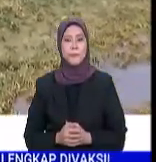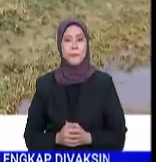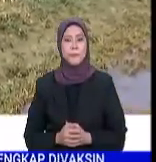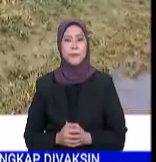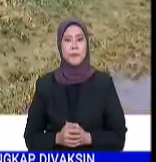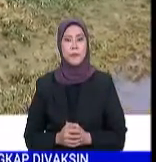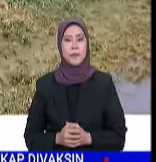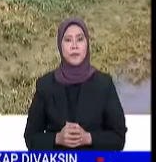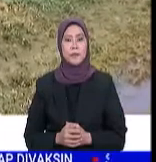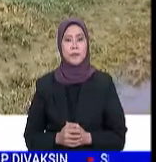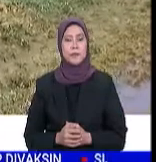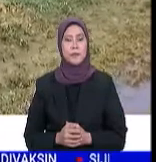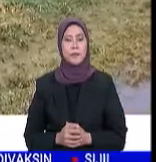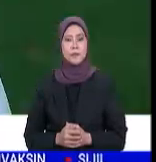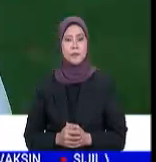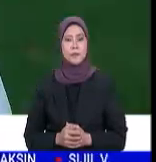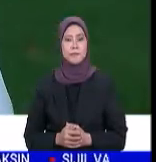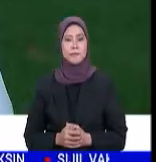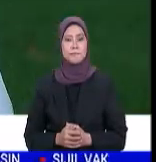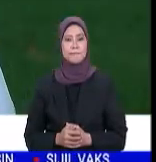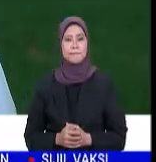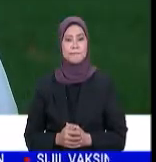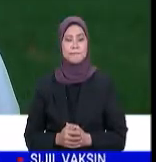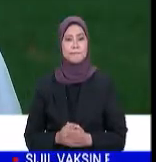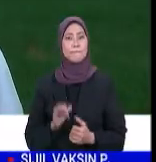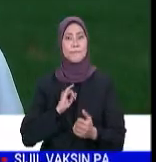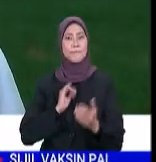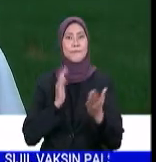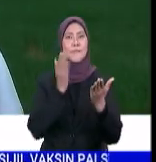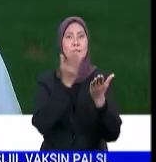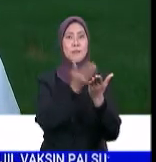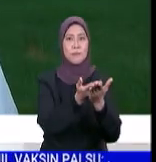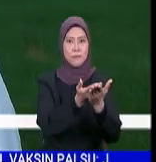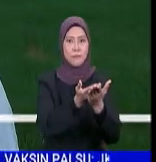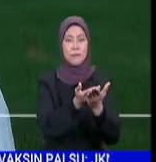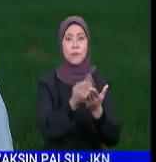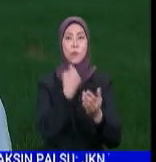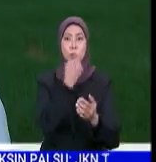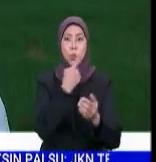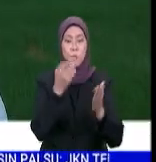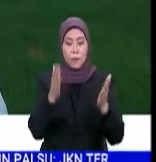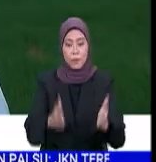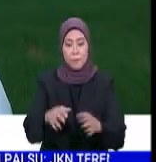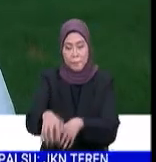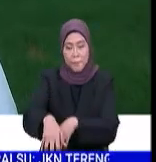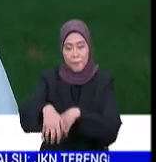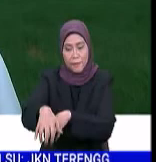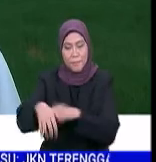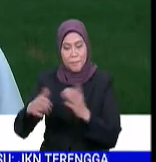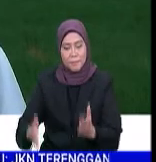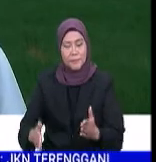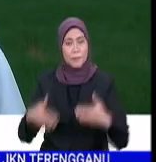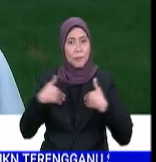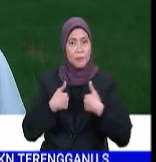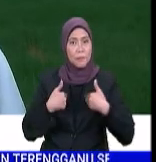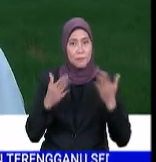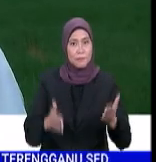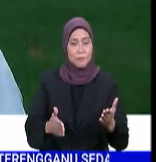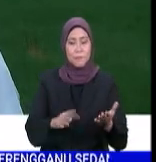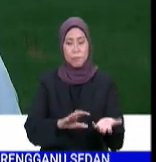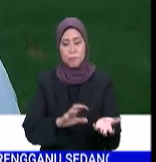the lounge Hai tips saya sarankan kepada mereka yang terjejas karena diuji Allah dengan